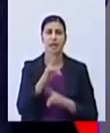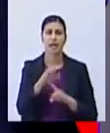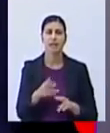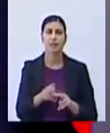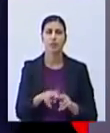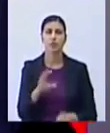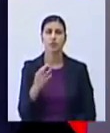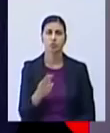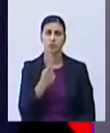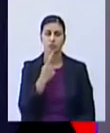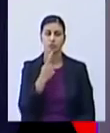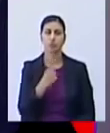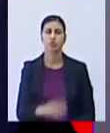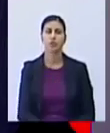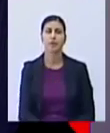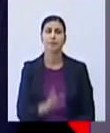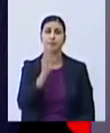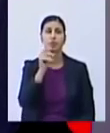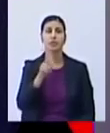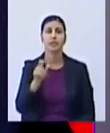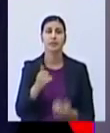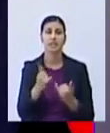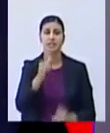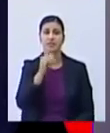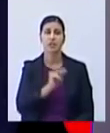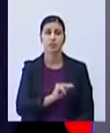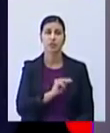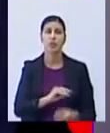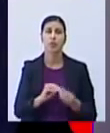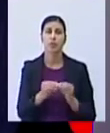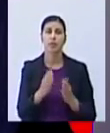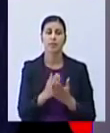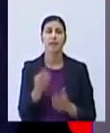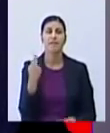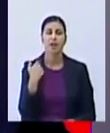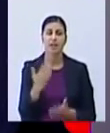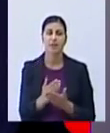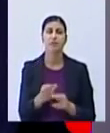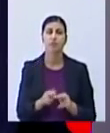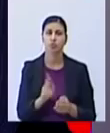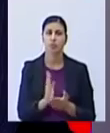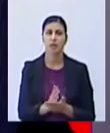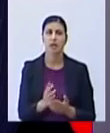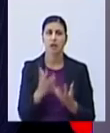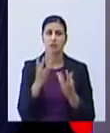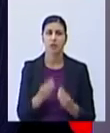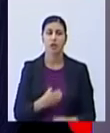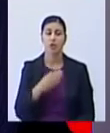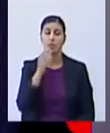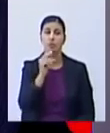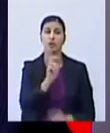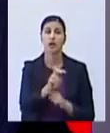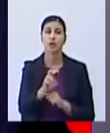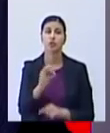ეს სოციალური ციდუხჭირე, ხო? როცა ადამიანები დღეს ვერ მუშაობენ, პრობლემები აქვთ, ვალები აქვთ. იმიტომაც არიან ამ დღეში, მაგრამ რო დადიან